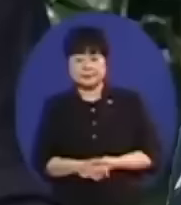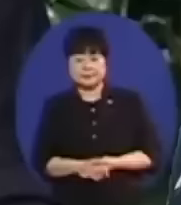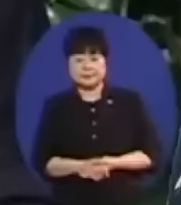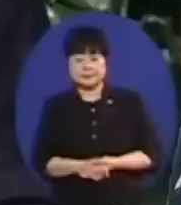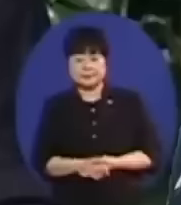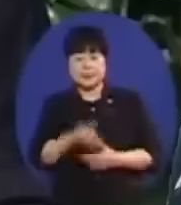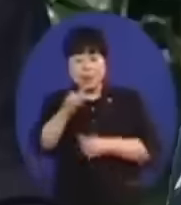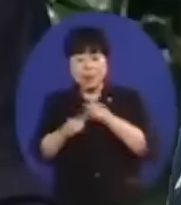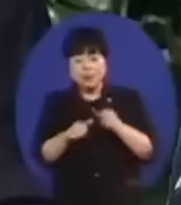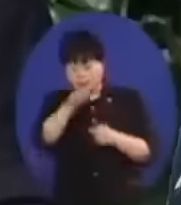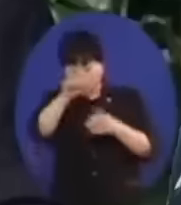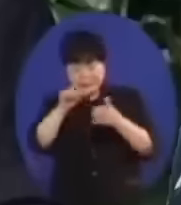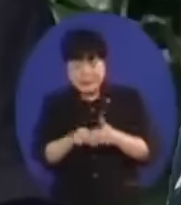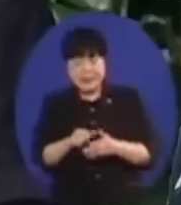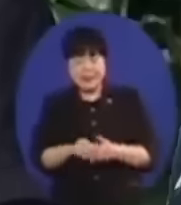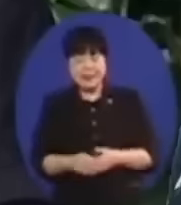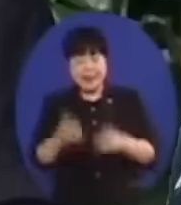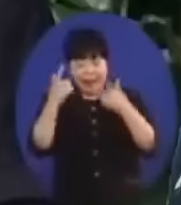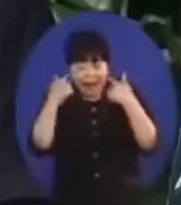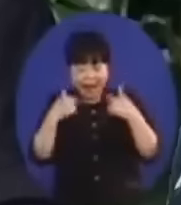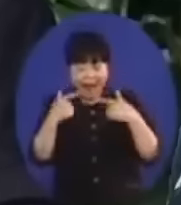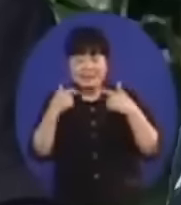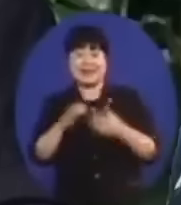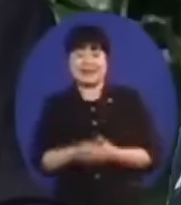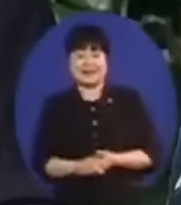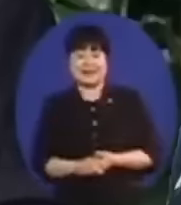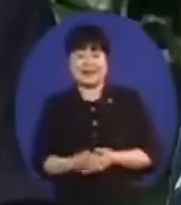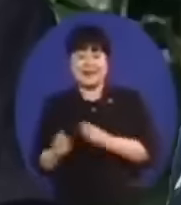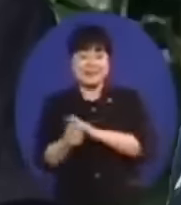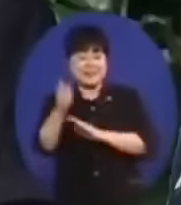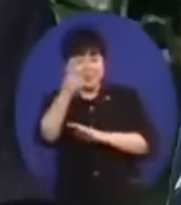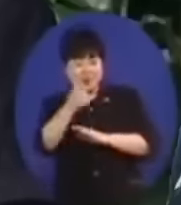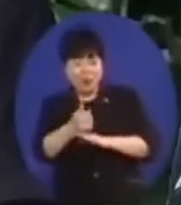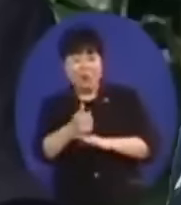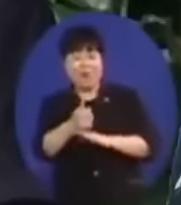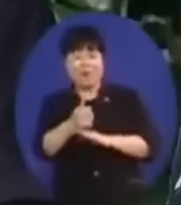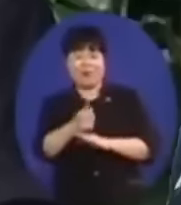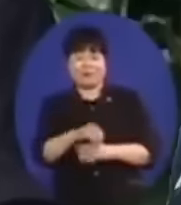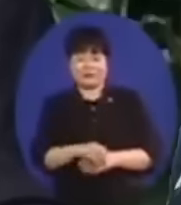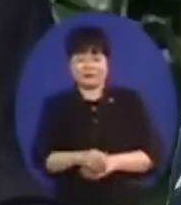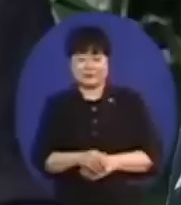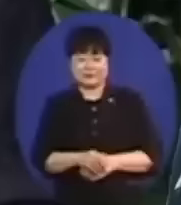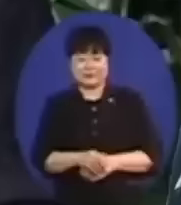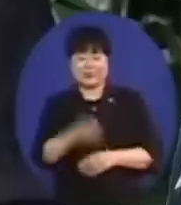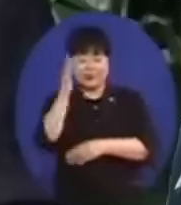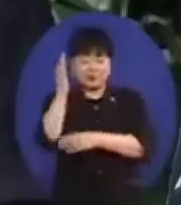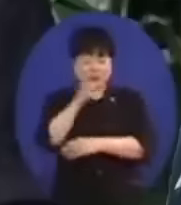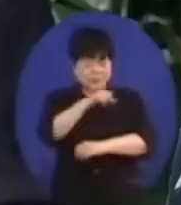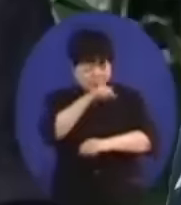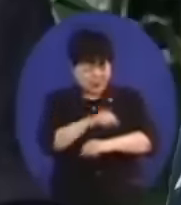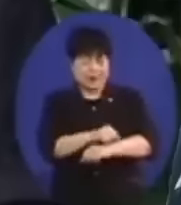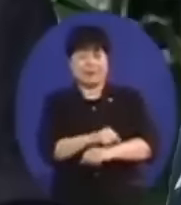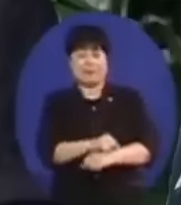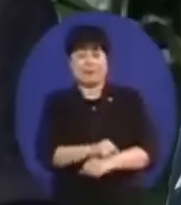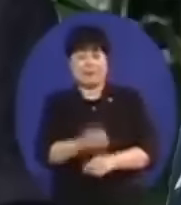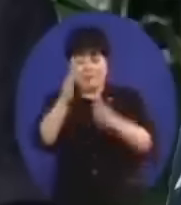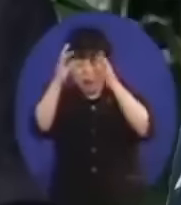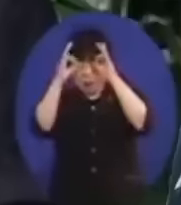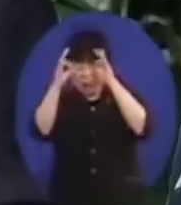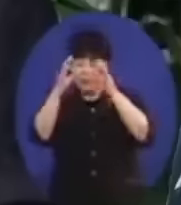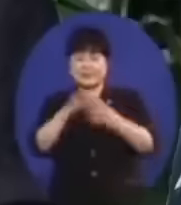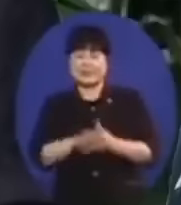저는 50평생을 항상 성공적인 설교자가 될 것을